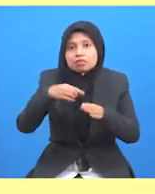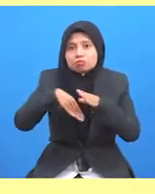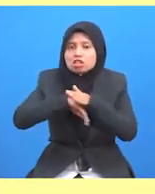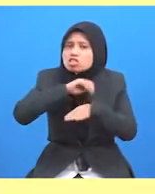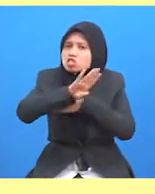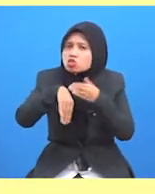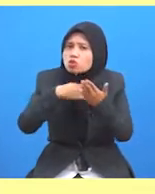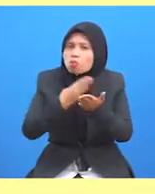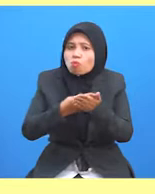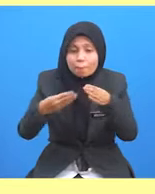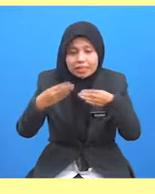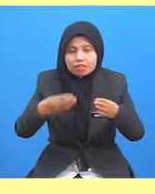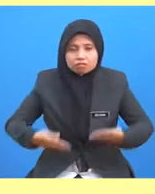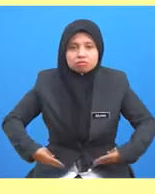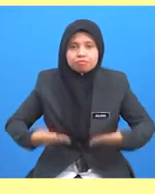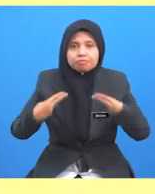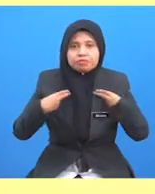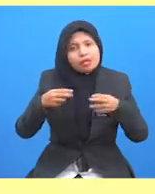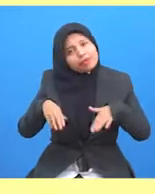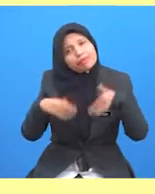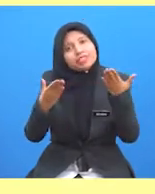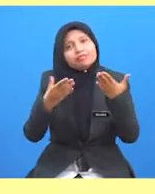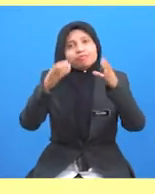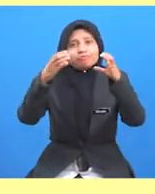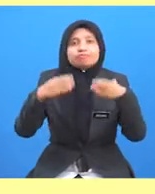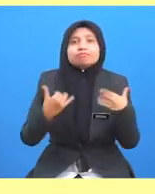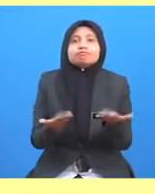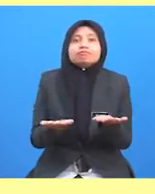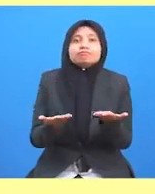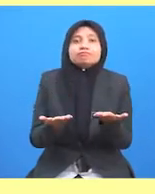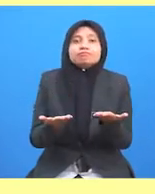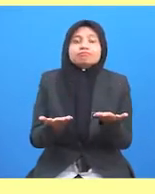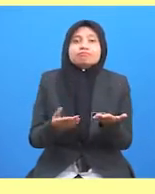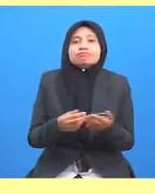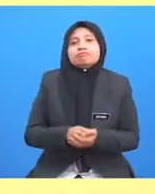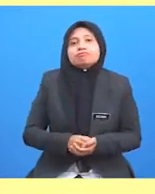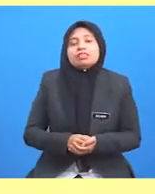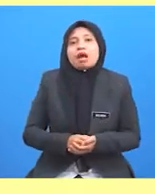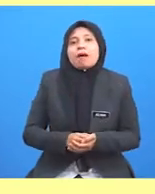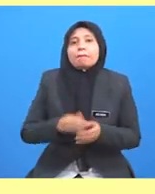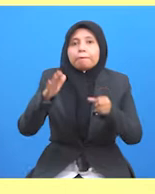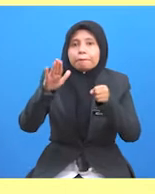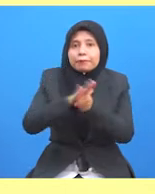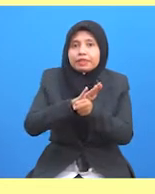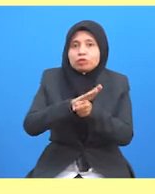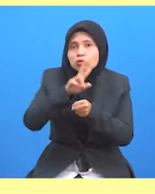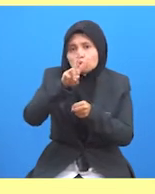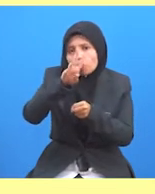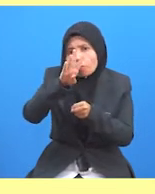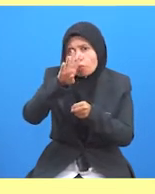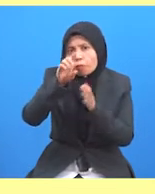cara hidup. Sayyidina Umar bin Al-Khattab radhiyallahu anhu pernah berkata,